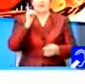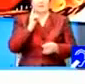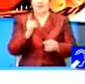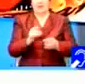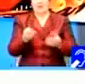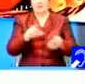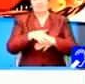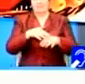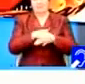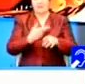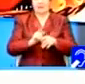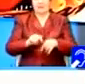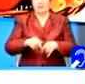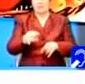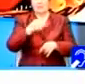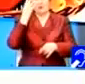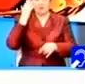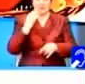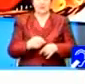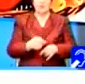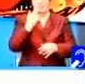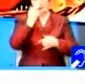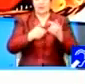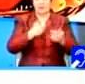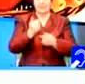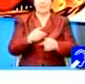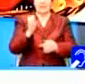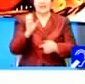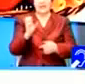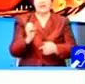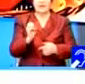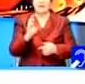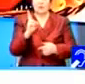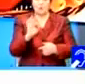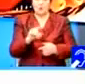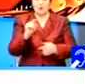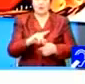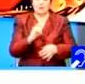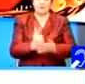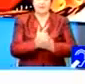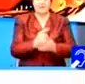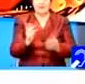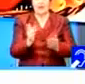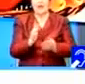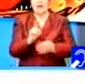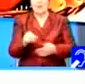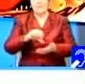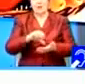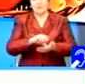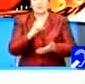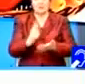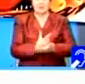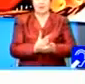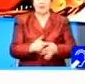mai popular în Republica Moldova. Tradiționalul târg eco din Chișinău și-a dublat în acest sezon participanții care au